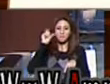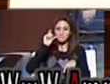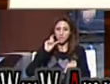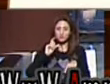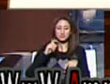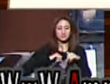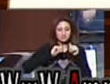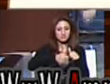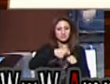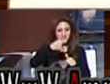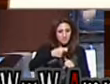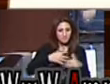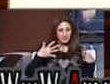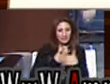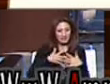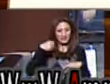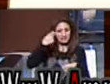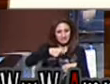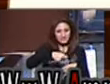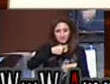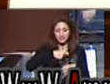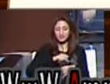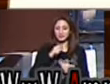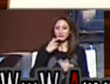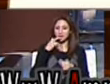المحبة والإخوة اللي تجمعنا معا رغم كل